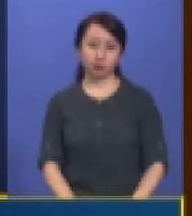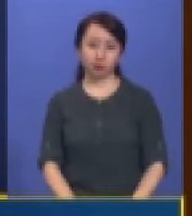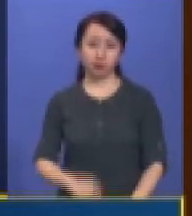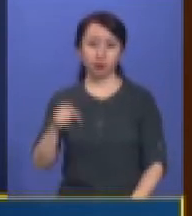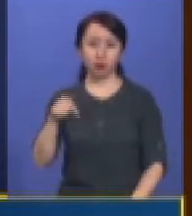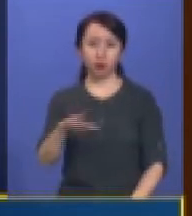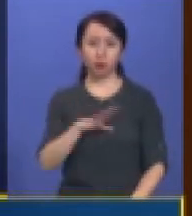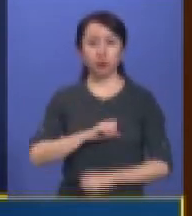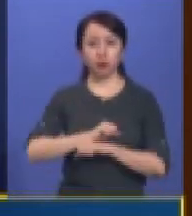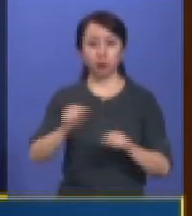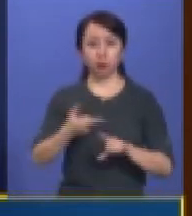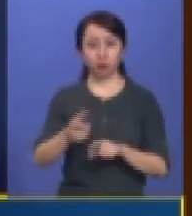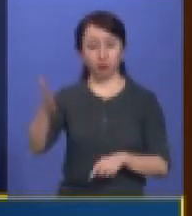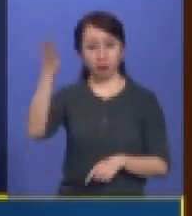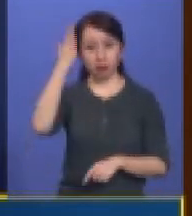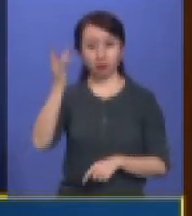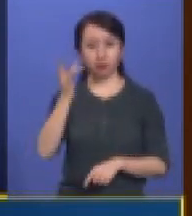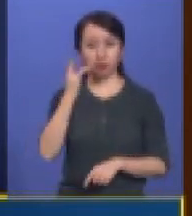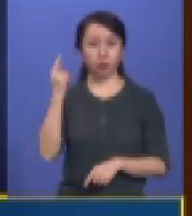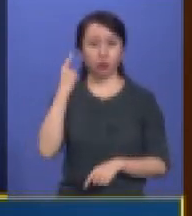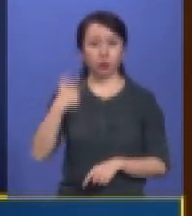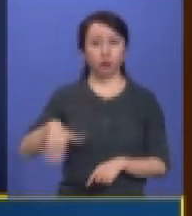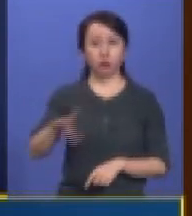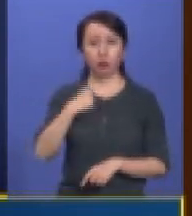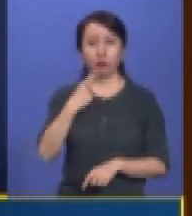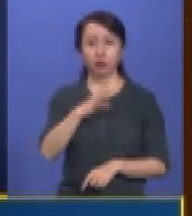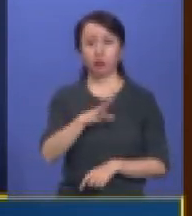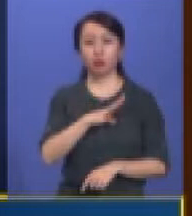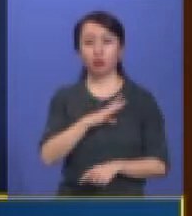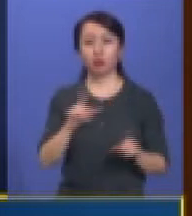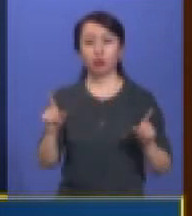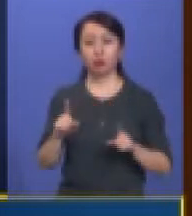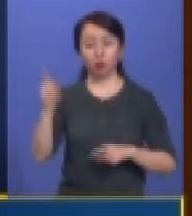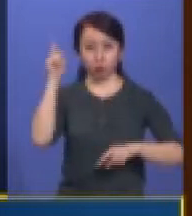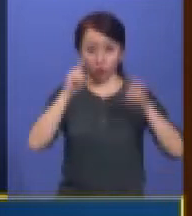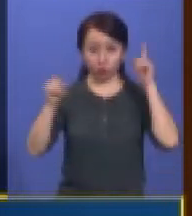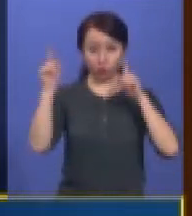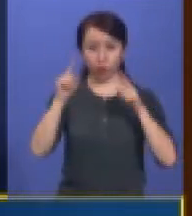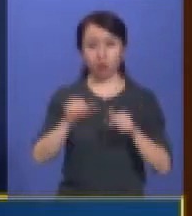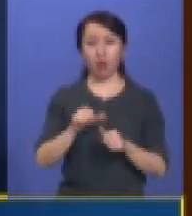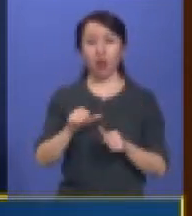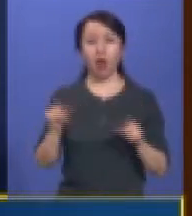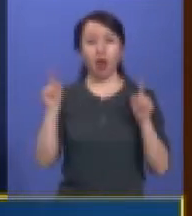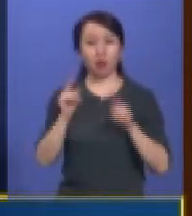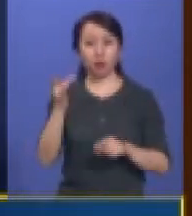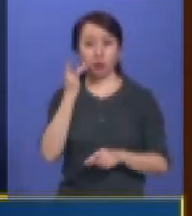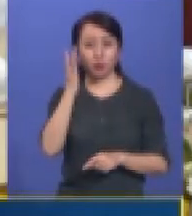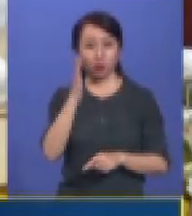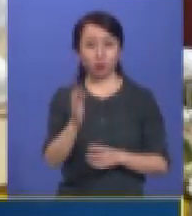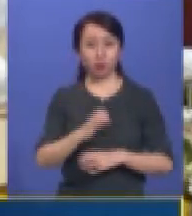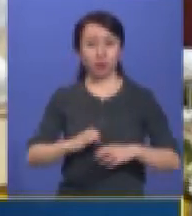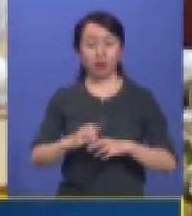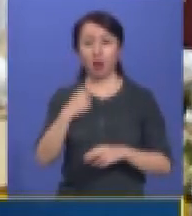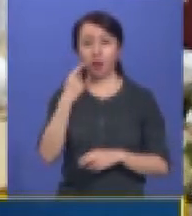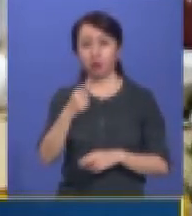Он был смелым и очень талантливым. Мы всегда слушали все, что он говорил нам. Что касается его творчества, оно особенно и всегда будет в наших сердцах. Как